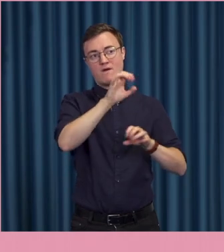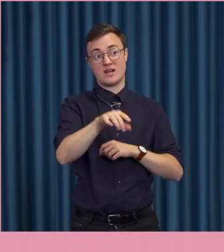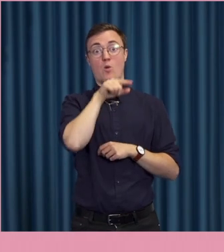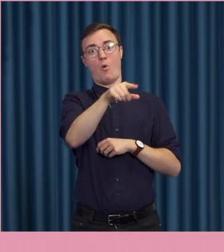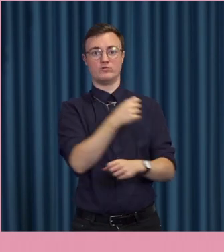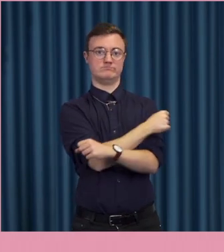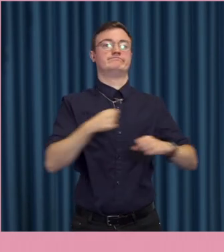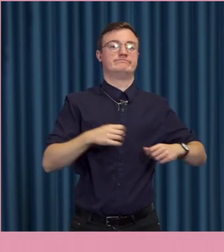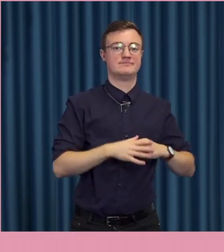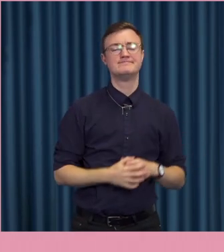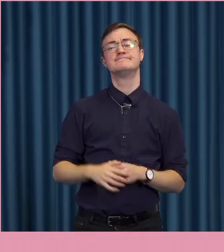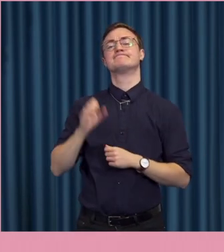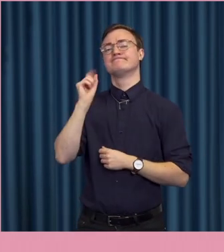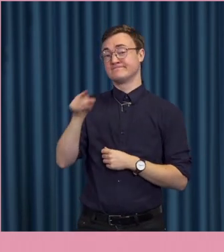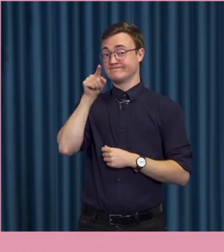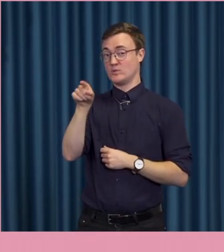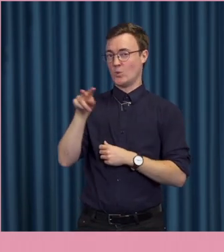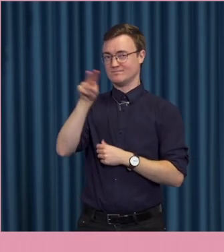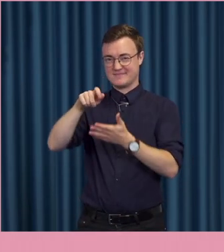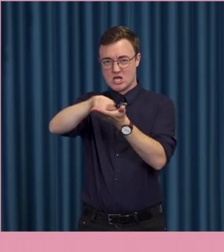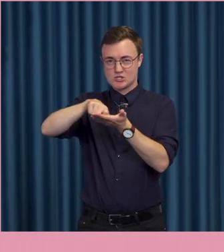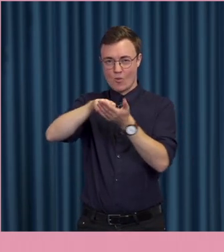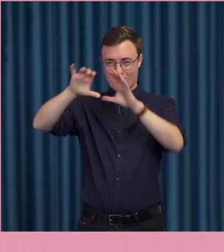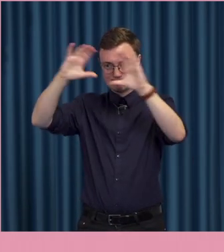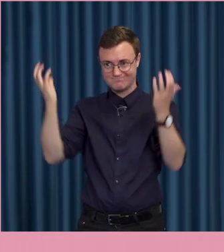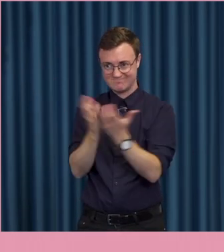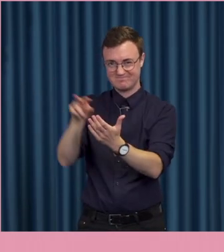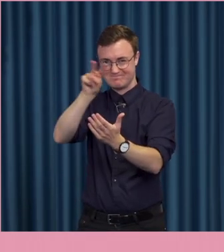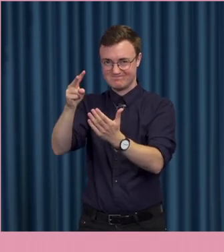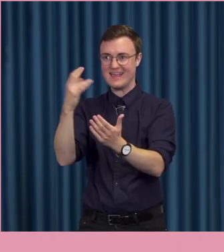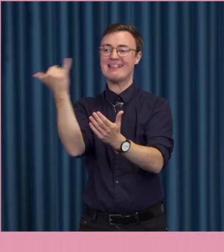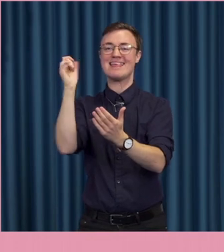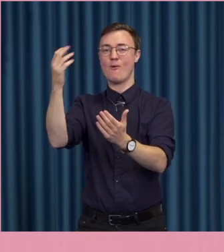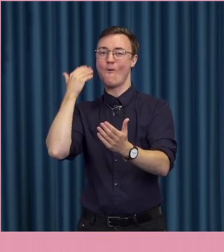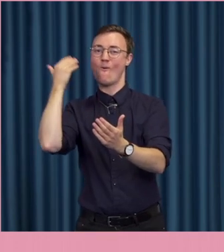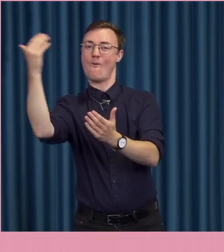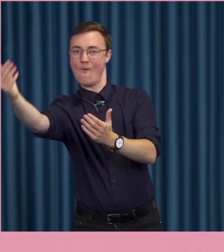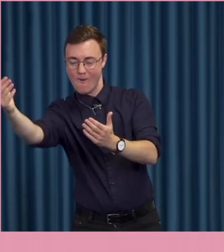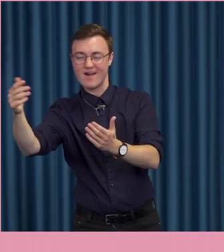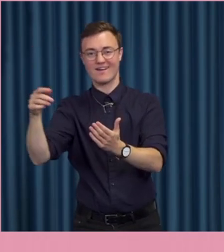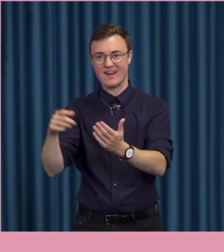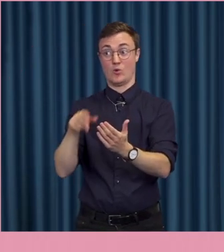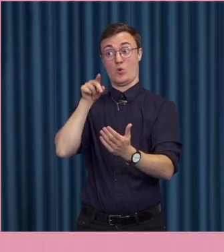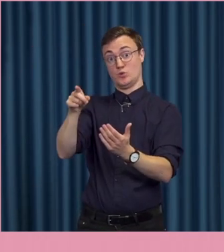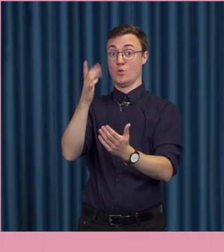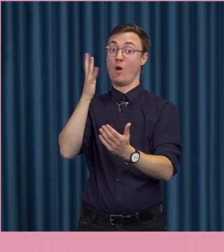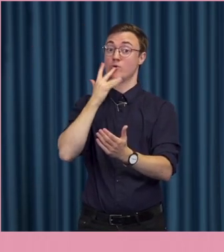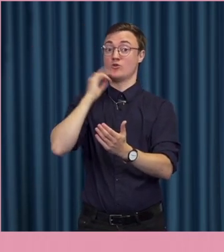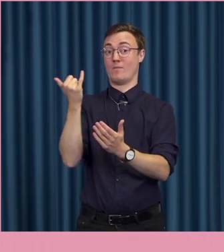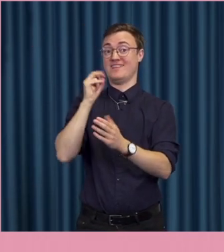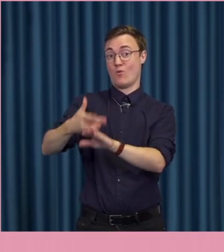Om du får titta i din kristallkulla nu då. Nu har du ju sen. Du har med dig dina tio år. har pratat näthat som du säger. Det har varit en fråga som har varit på tapeten.